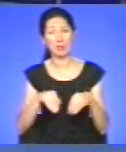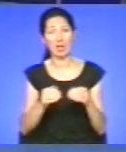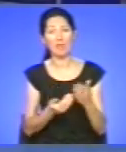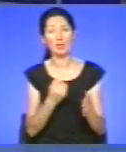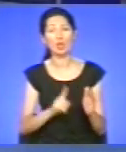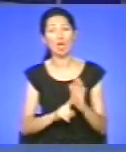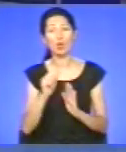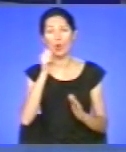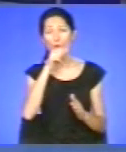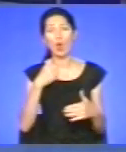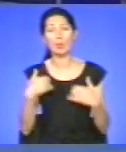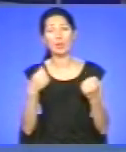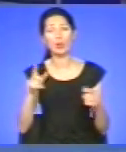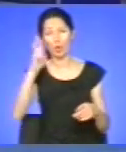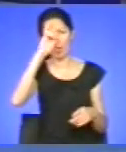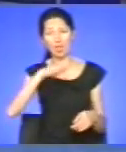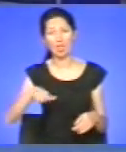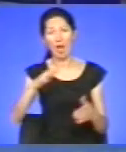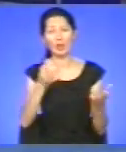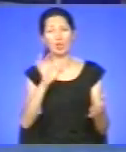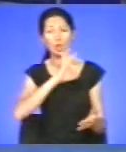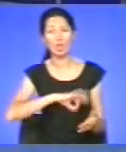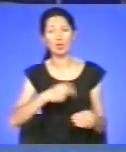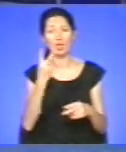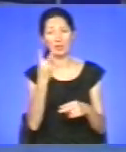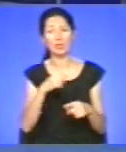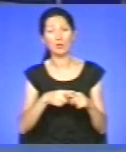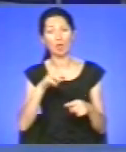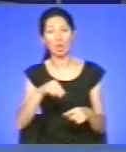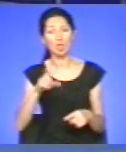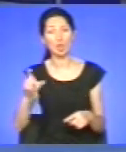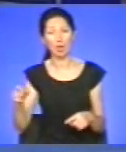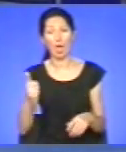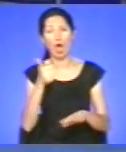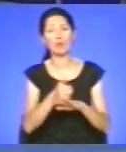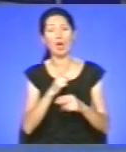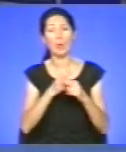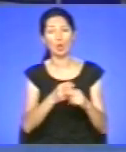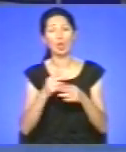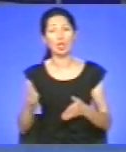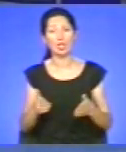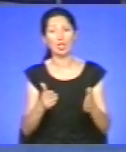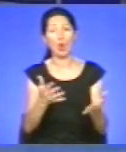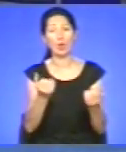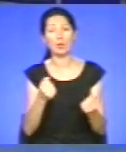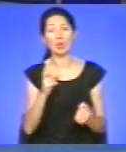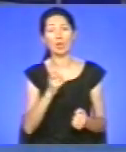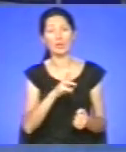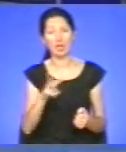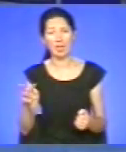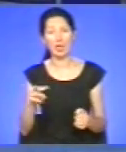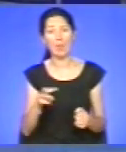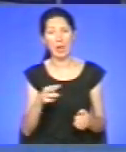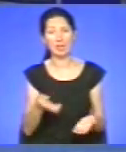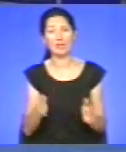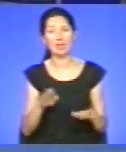держави скористалися майже 2,5 тисячі громадян. Утім, головною перешкодою на шляху отримання квадратних метрів лишається